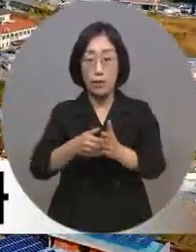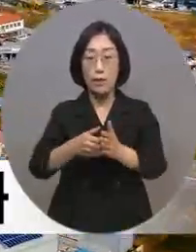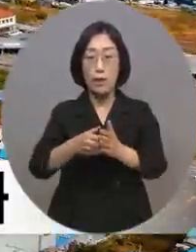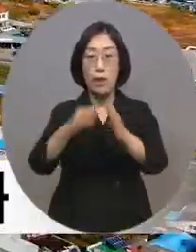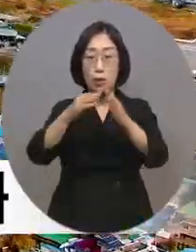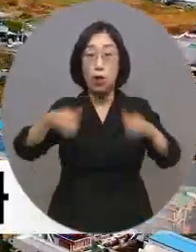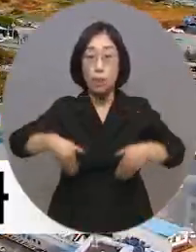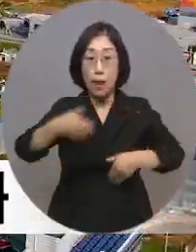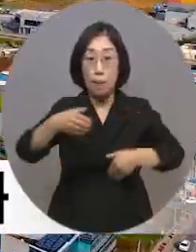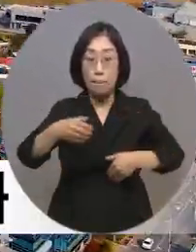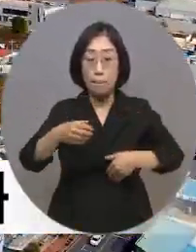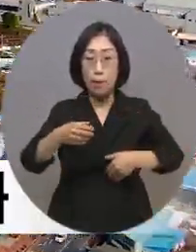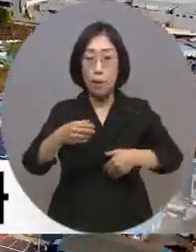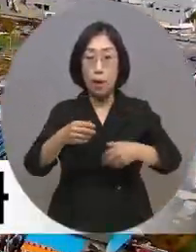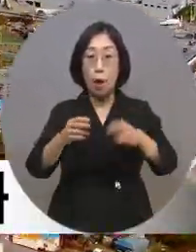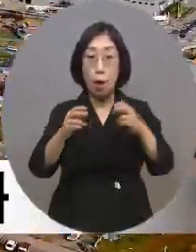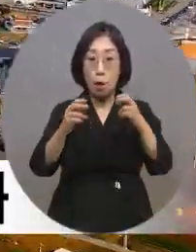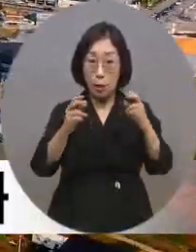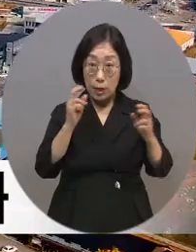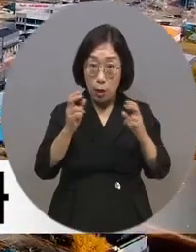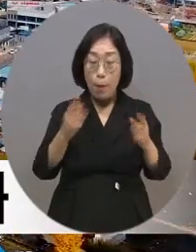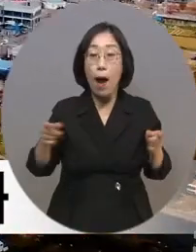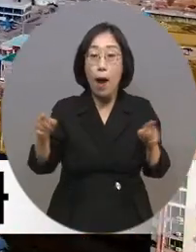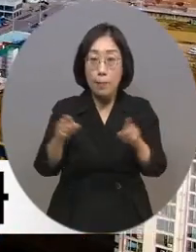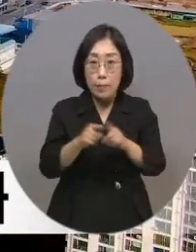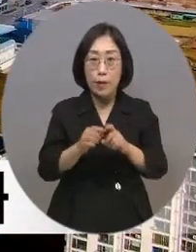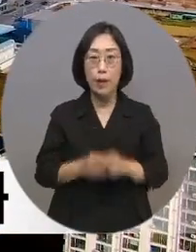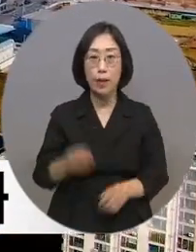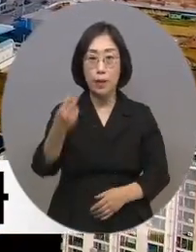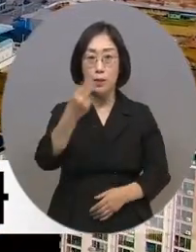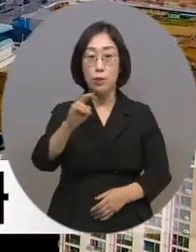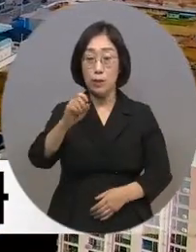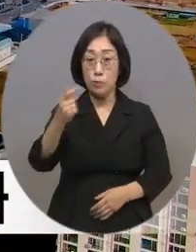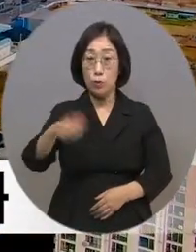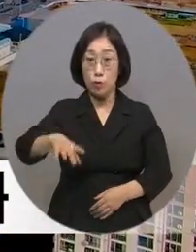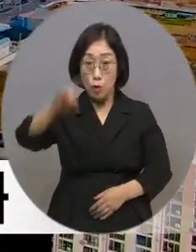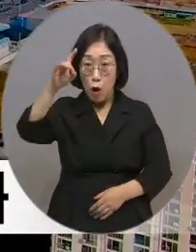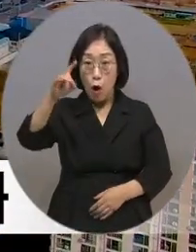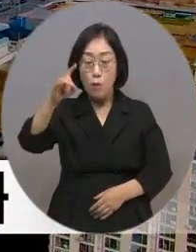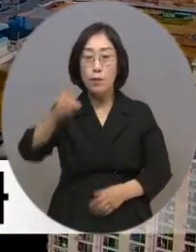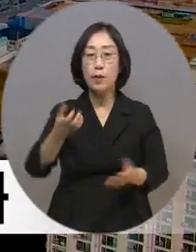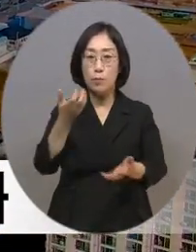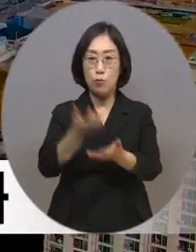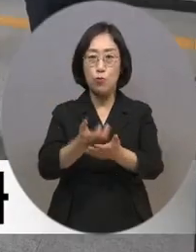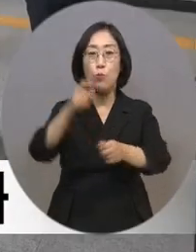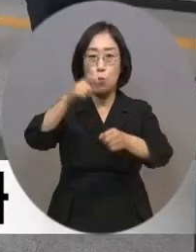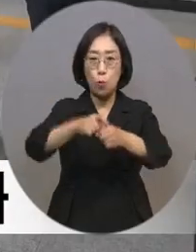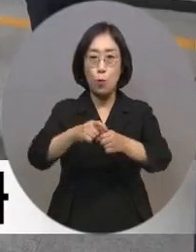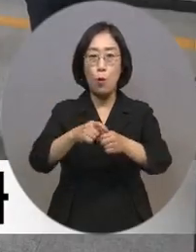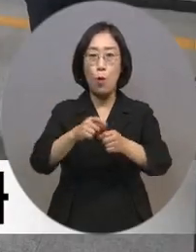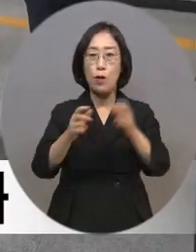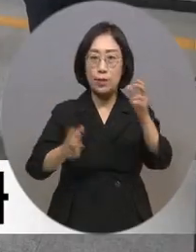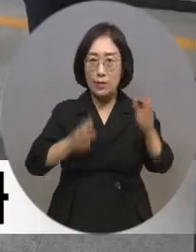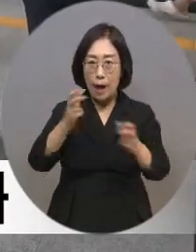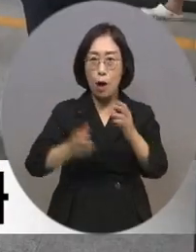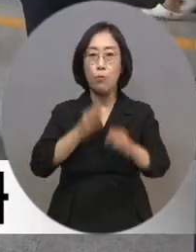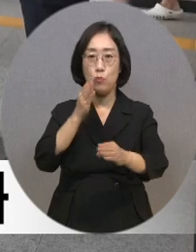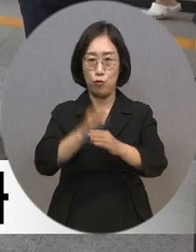전남개발공사와 협력해 오는 2026년 첫 입주를 목표로 사업을 추진 중입니다. 돈은